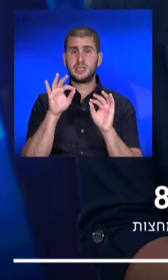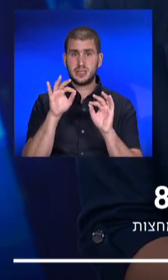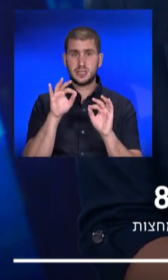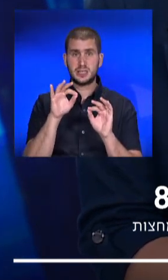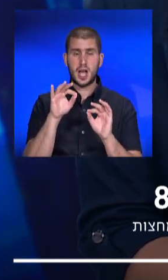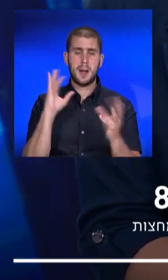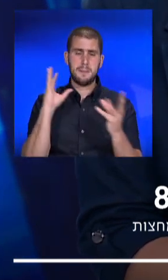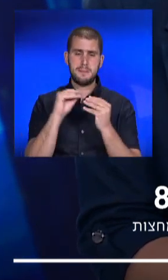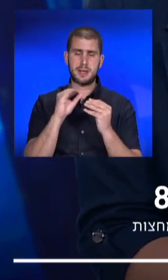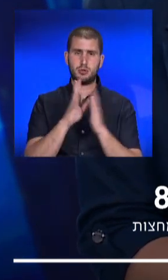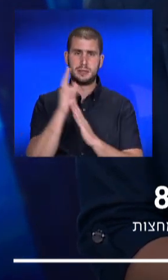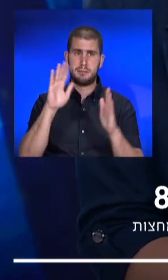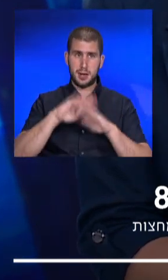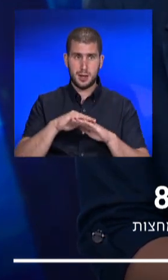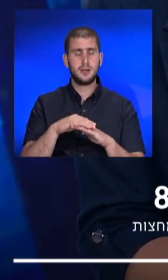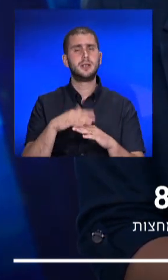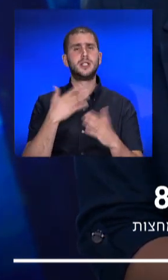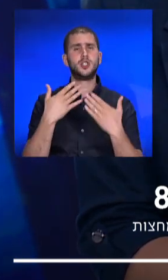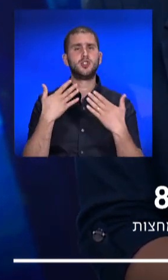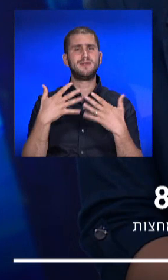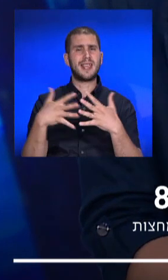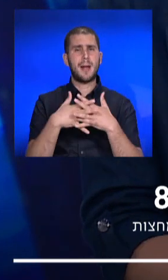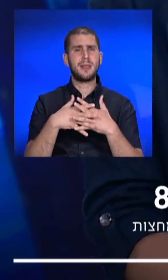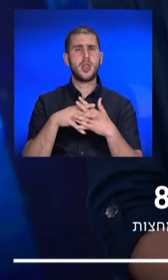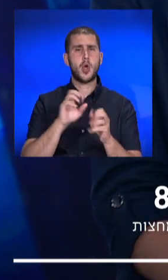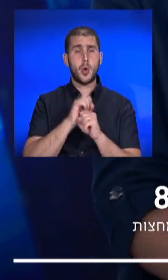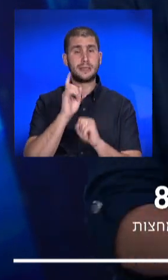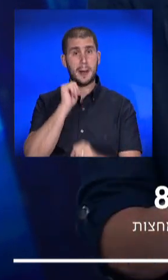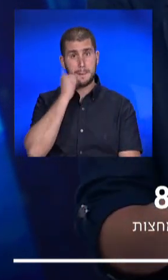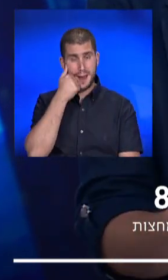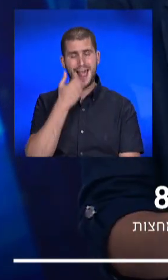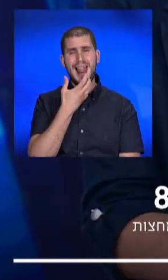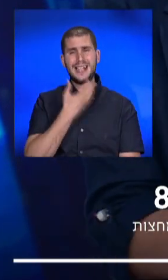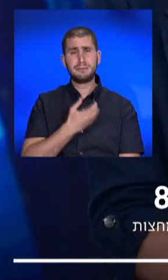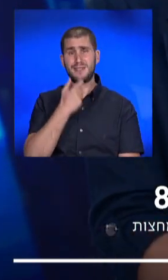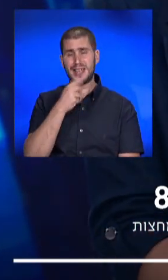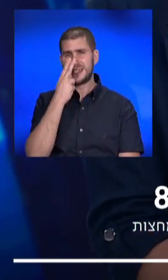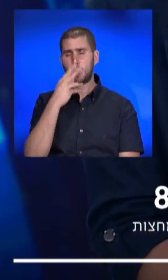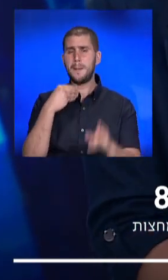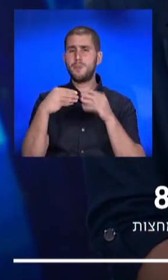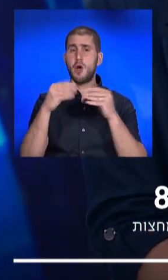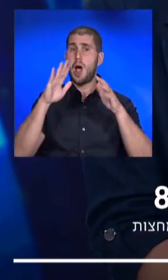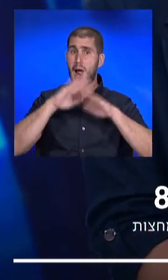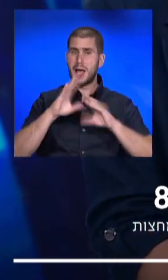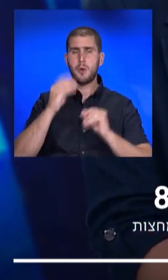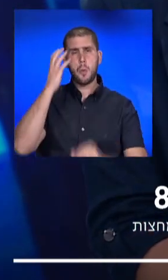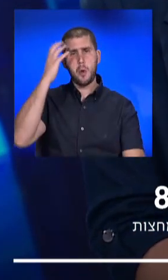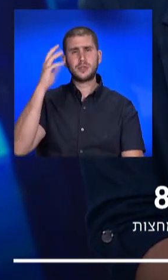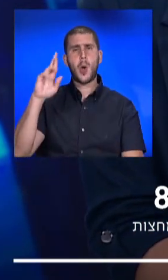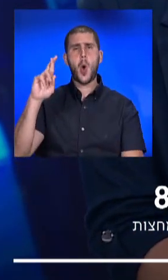חצות. לקראת ישיבת קבינט הקורונה שאמורה להתקיים מחר, השרים ליצמן ודרעי ניסו עוד להגיע לפשרה הלילה עם פרופסור רוני